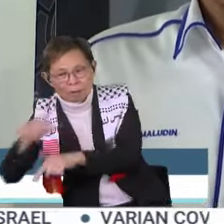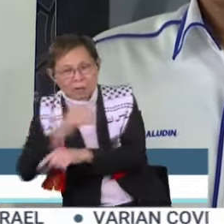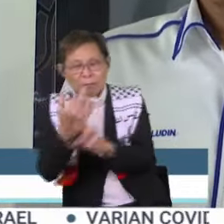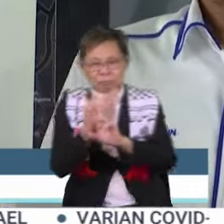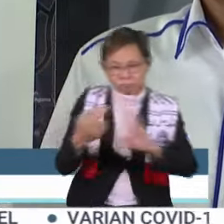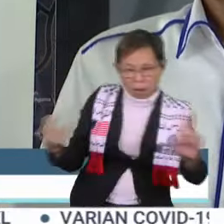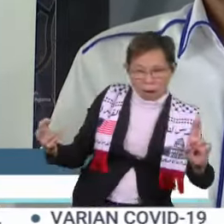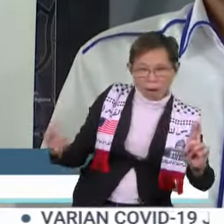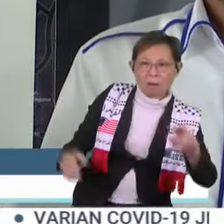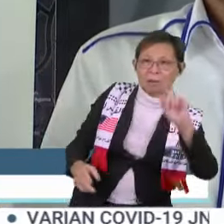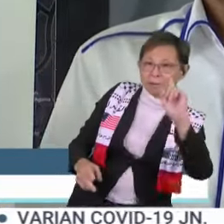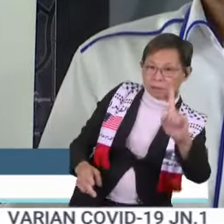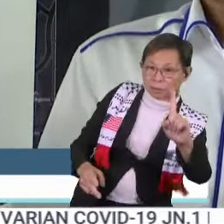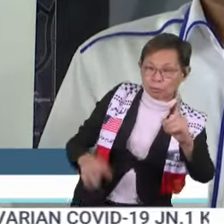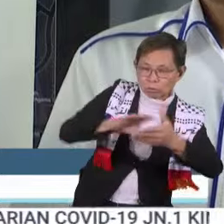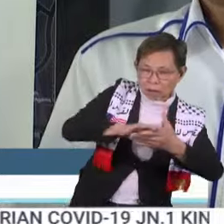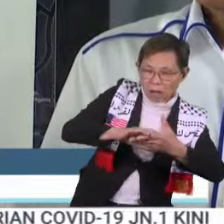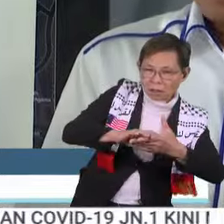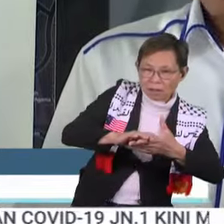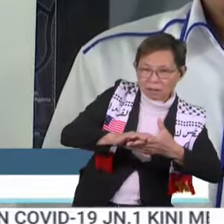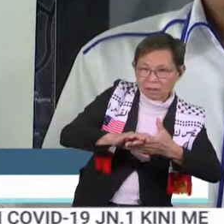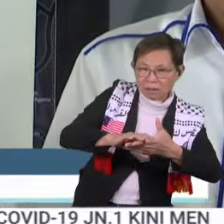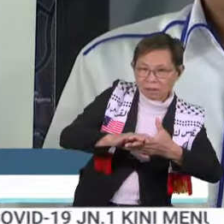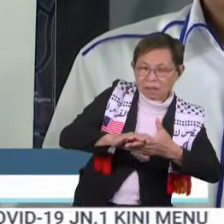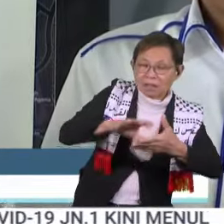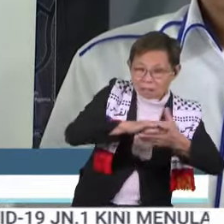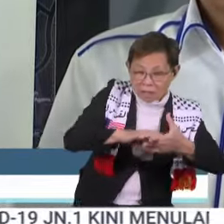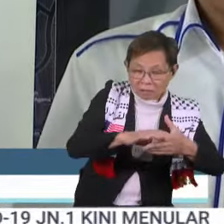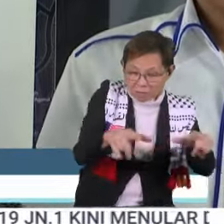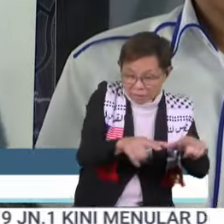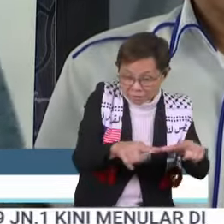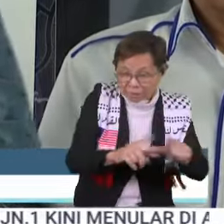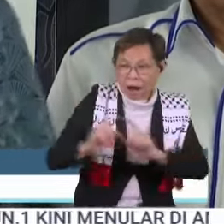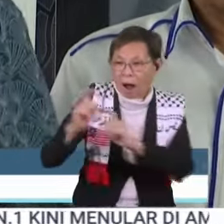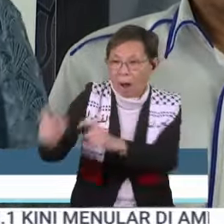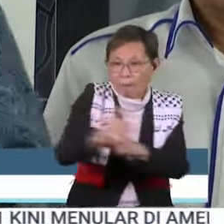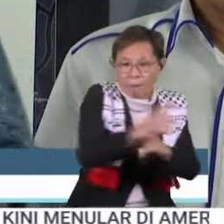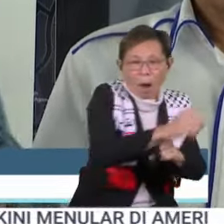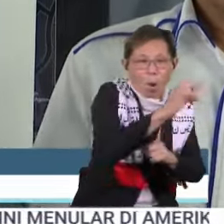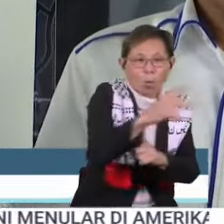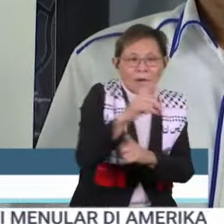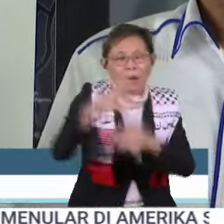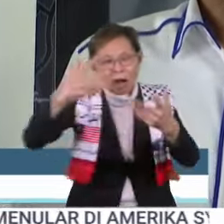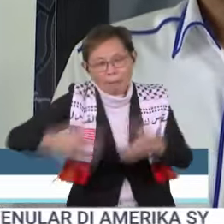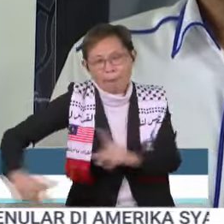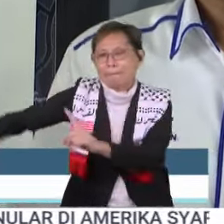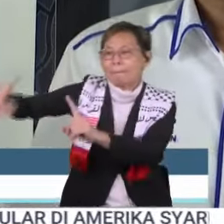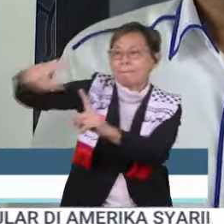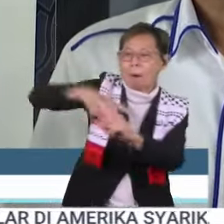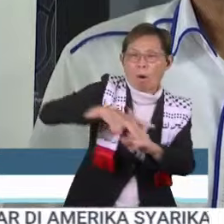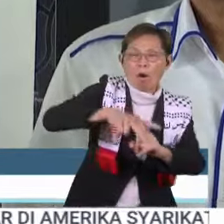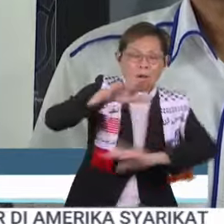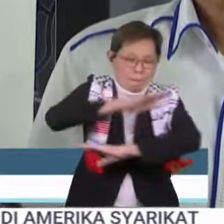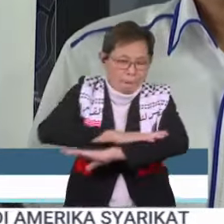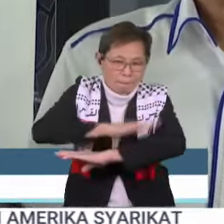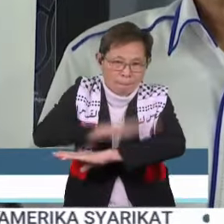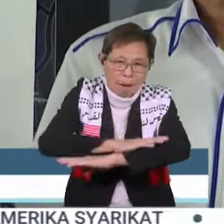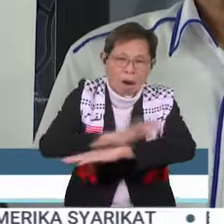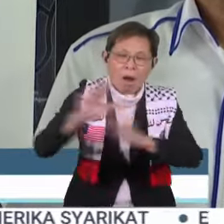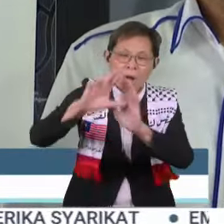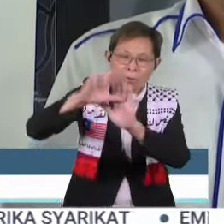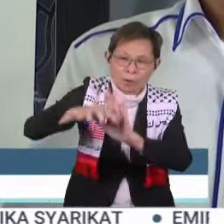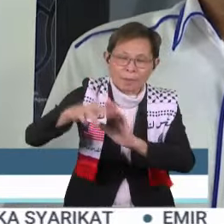persiapan. Satu kad konsesi khas perlu diberikan kepada OKU selepas mereka pohon dengan kaunter-kaunter